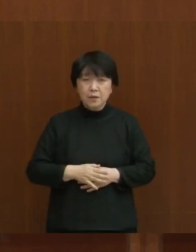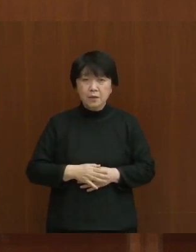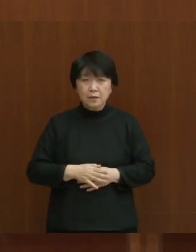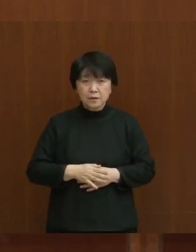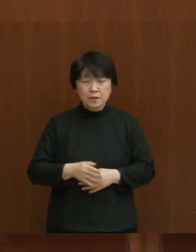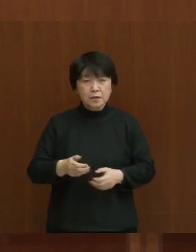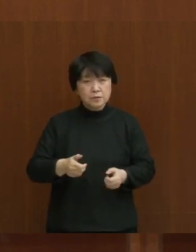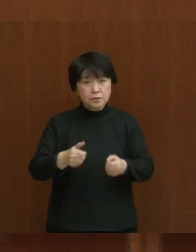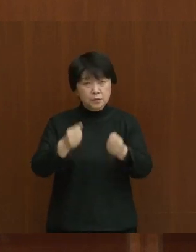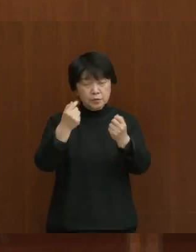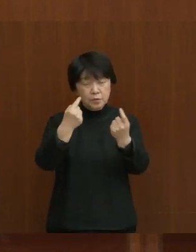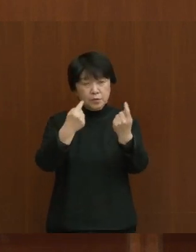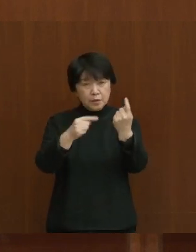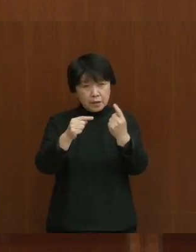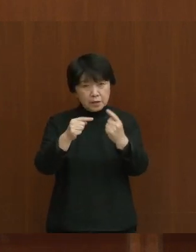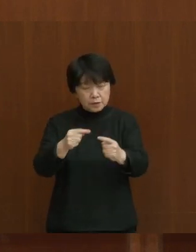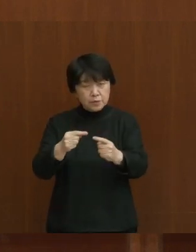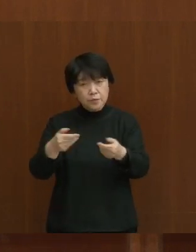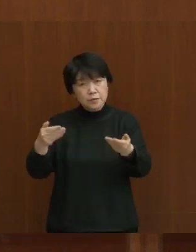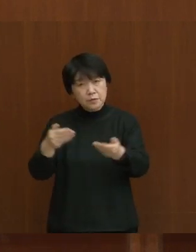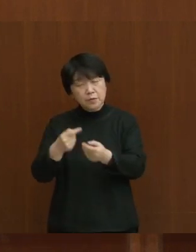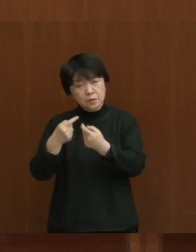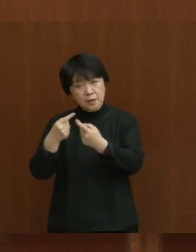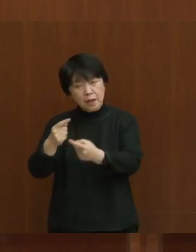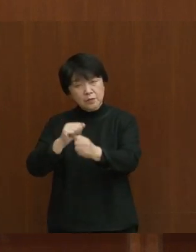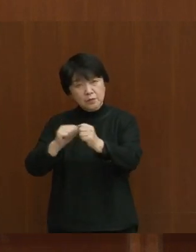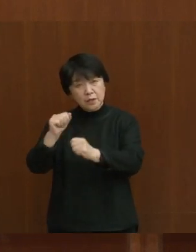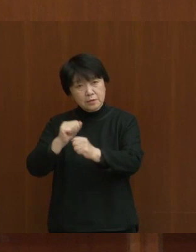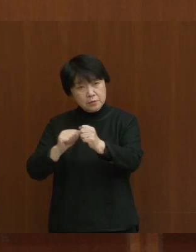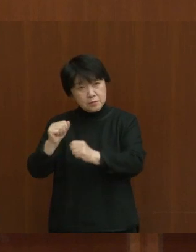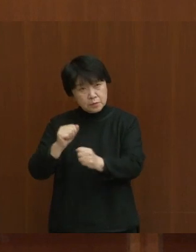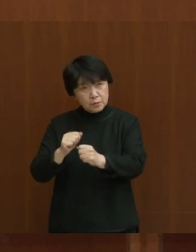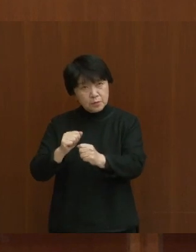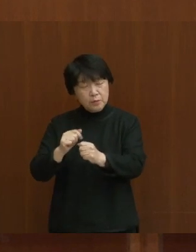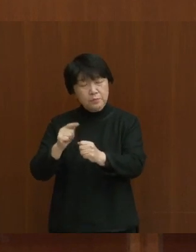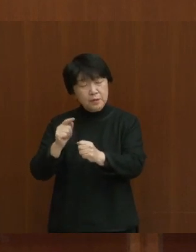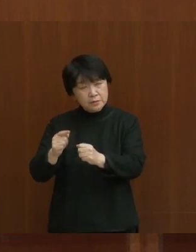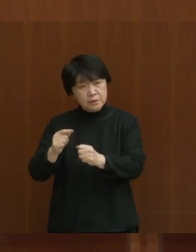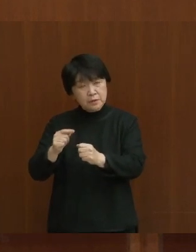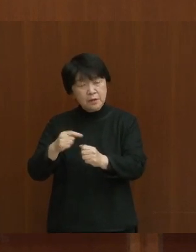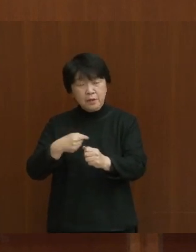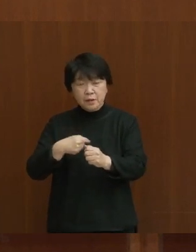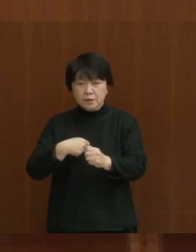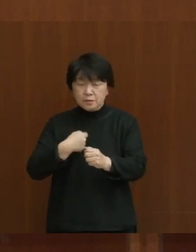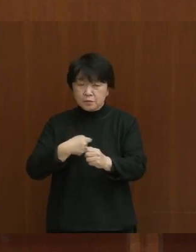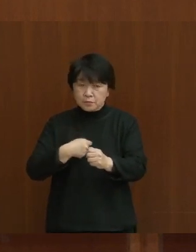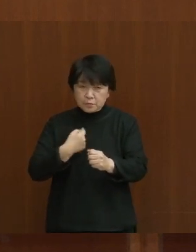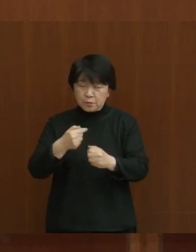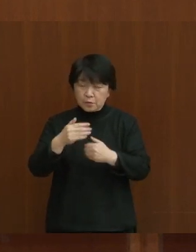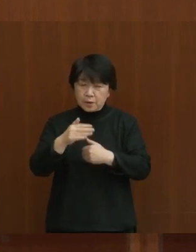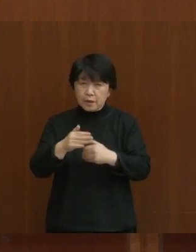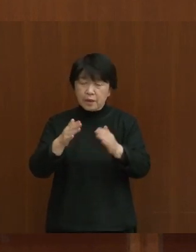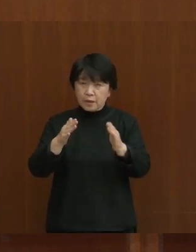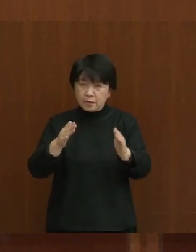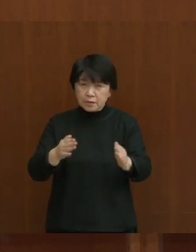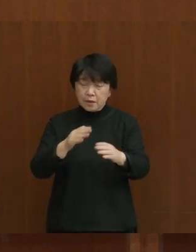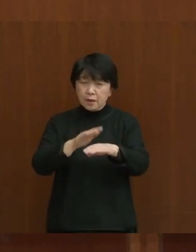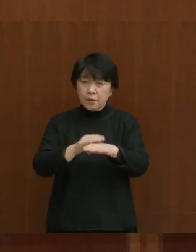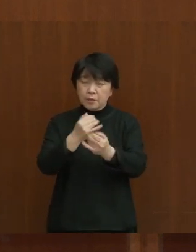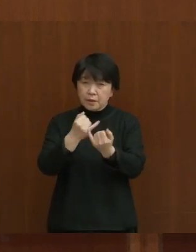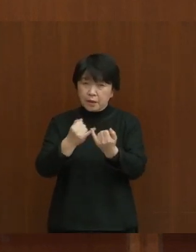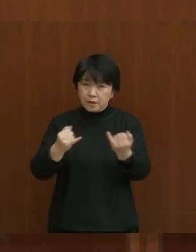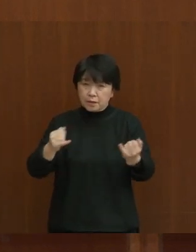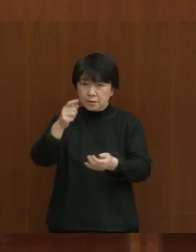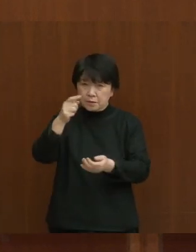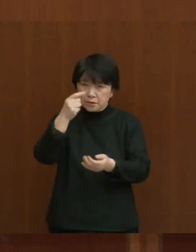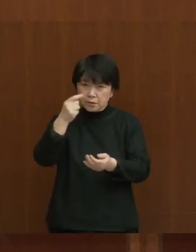研究や就職活動、そして孤立しがちな実質でのオンライン授業の受講等、